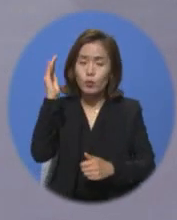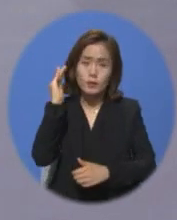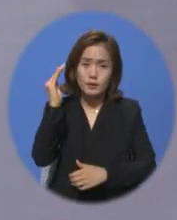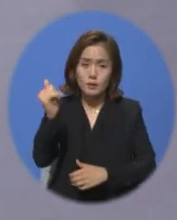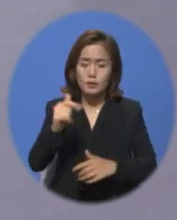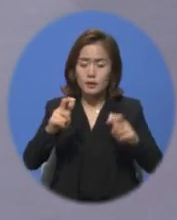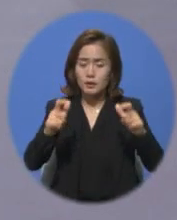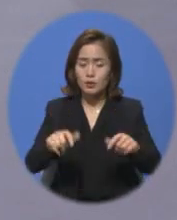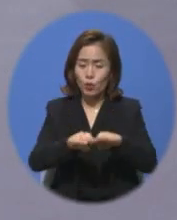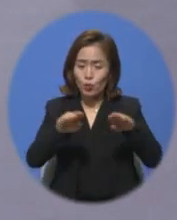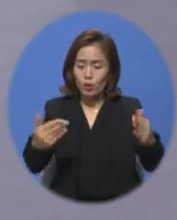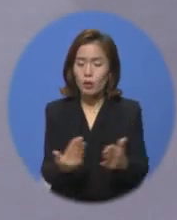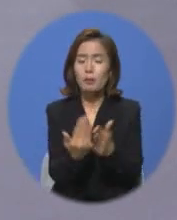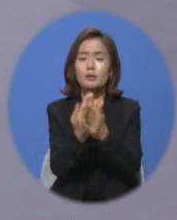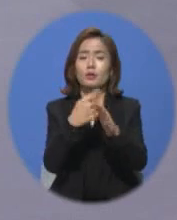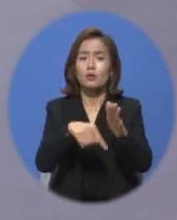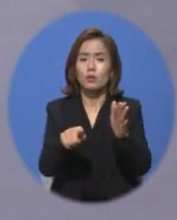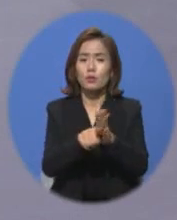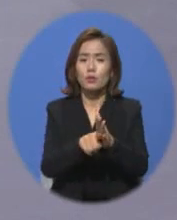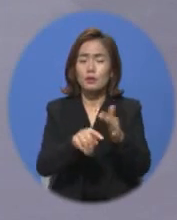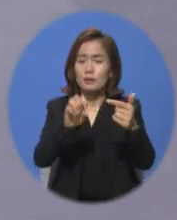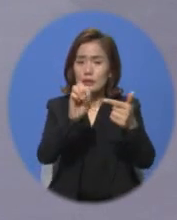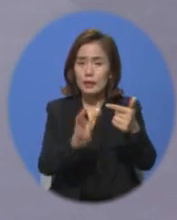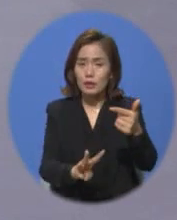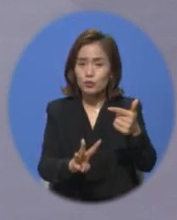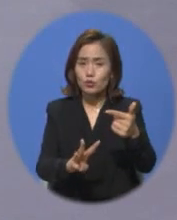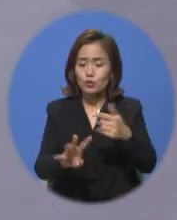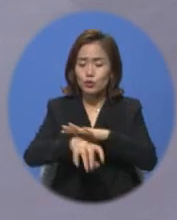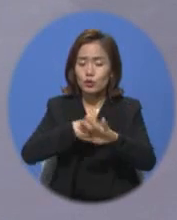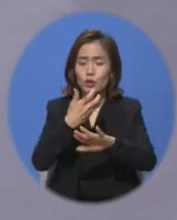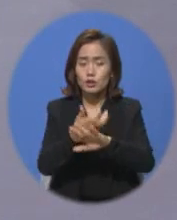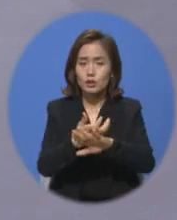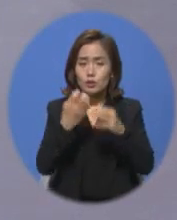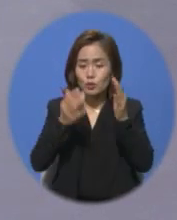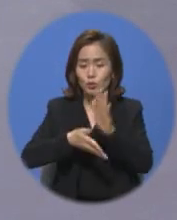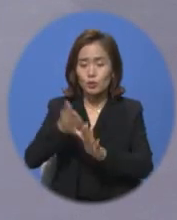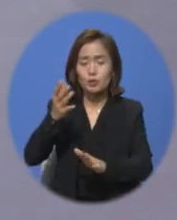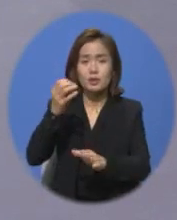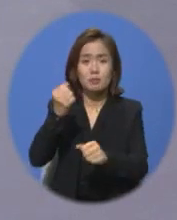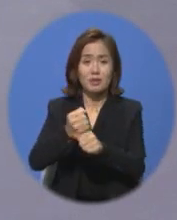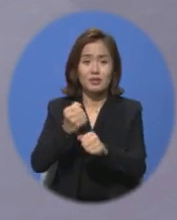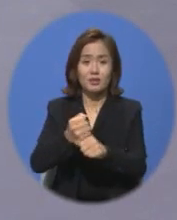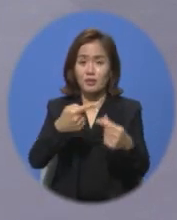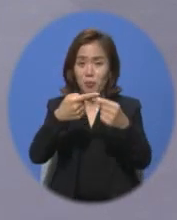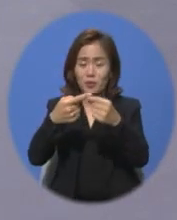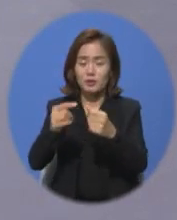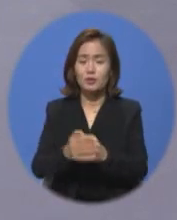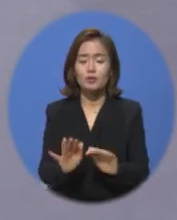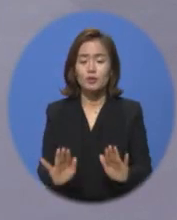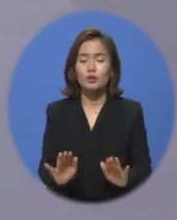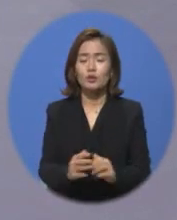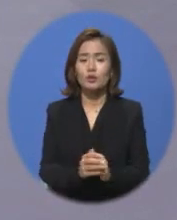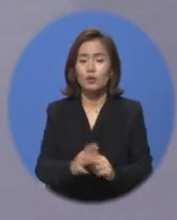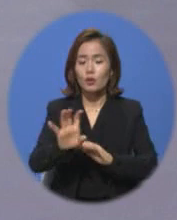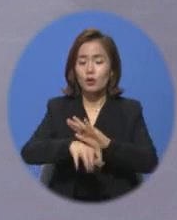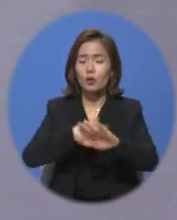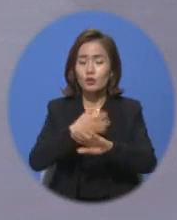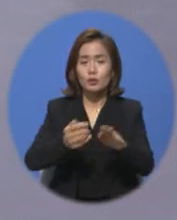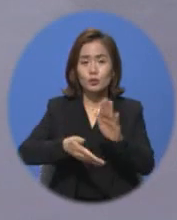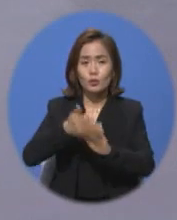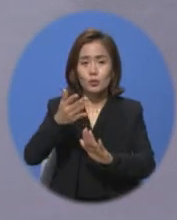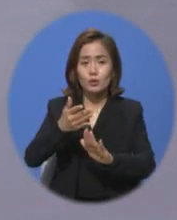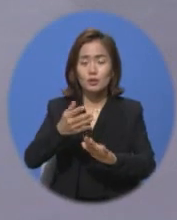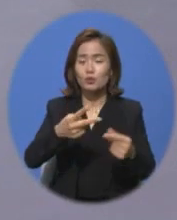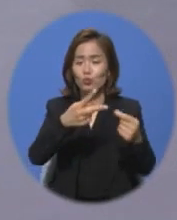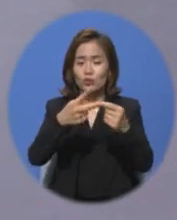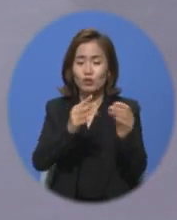균형잡힌지역개발을 위해나주와같은혁신도시를조성했던때입니다 .이제우리는 혁신